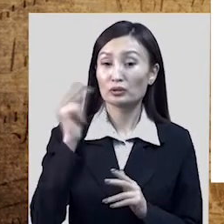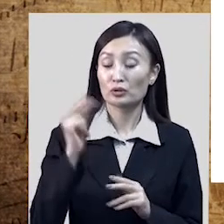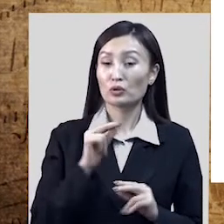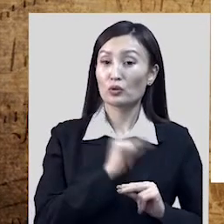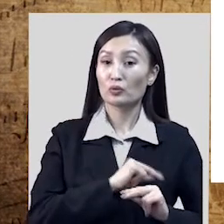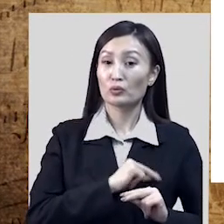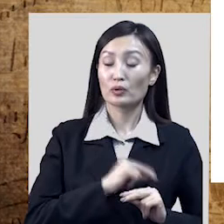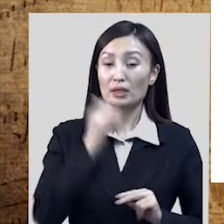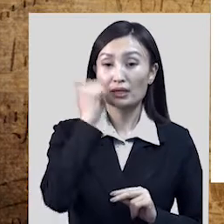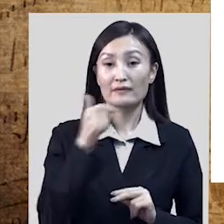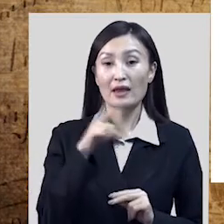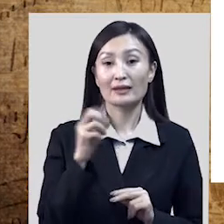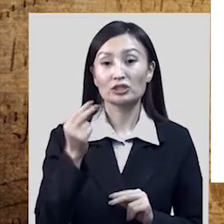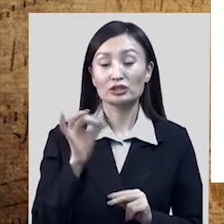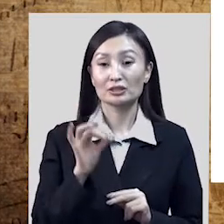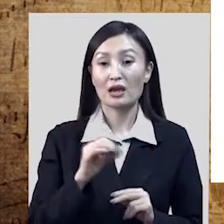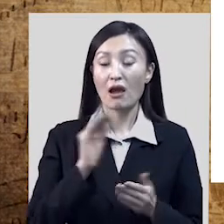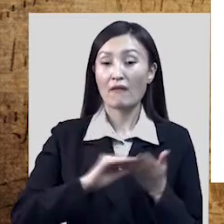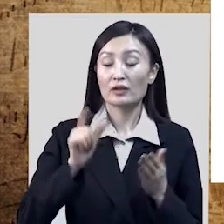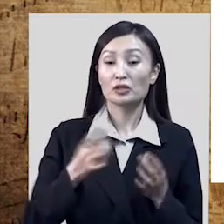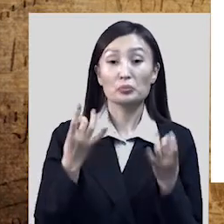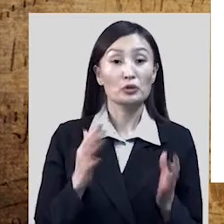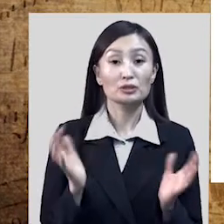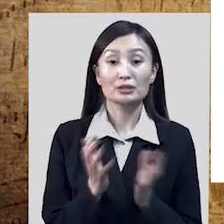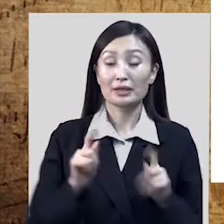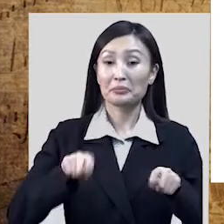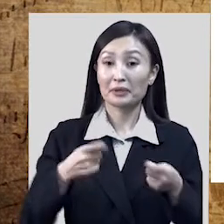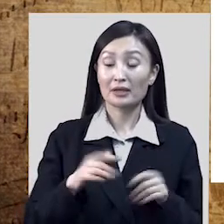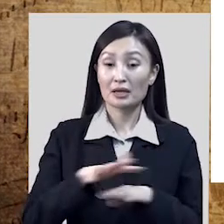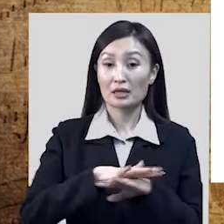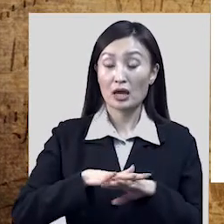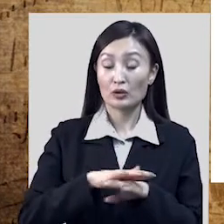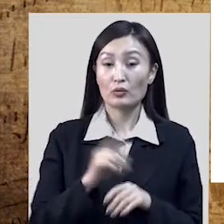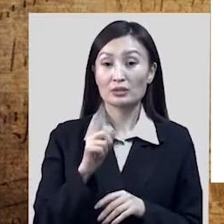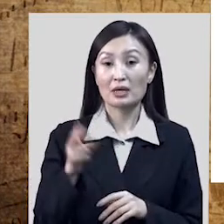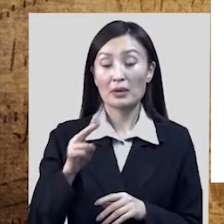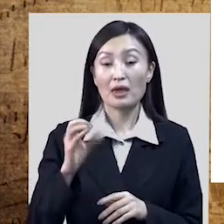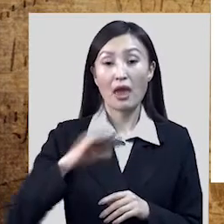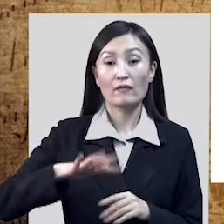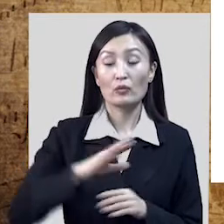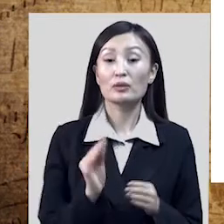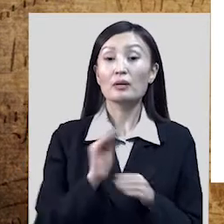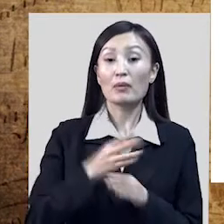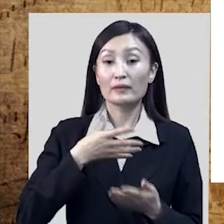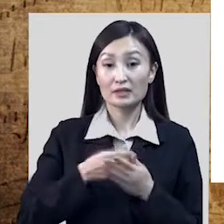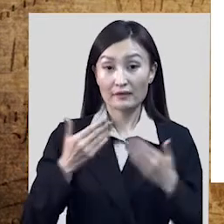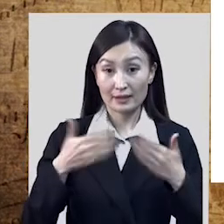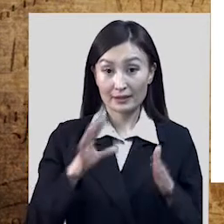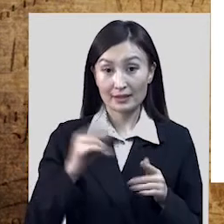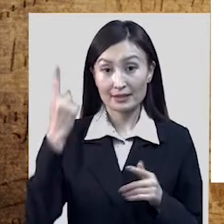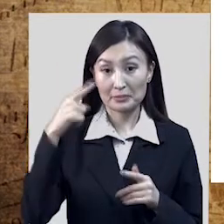труды древнегреческих авторов не просто их сохранили перила передали народом западной европы но и добавили свои открытия